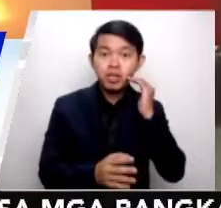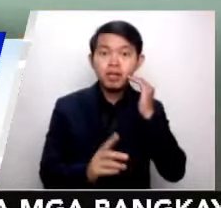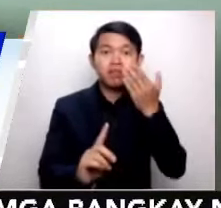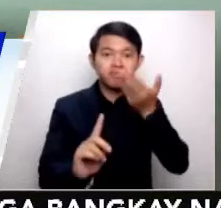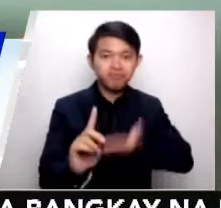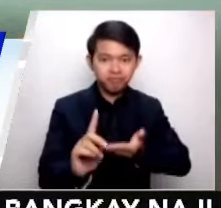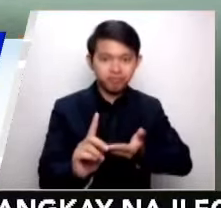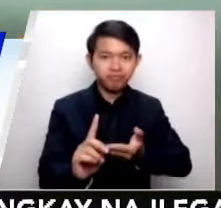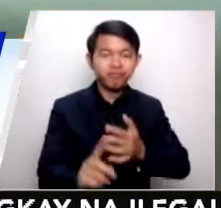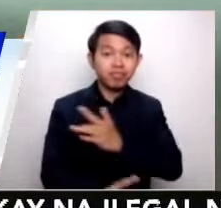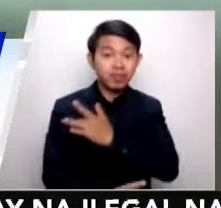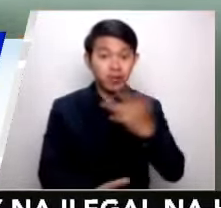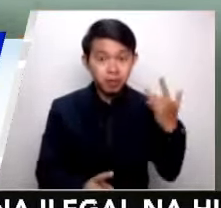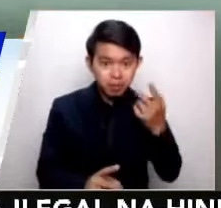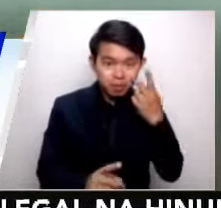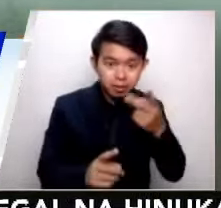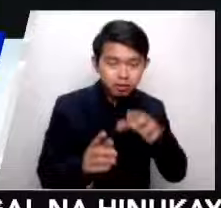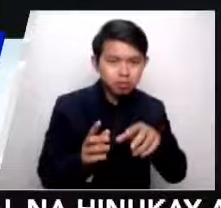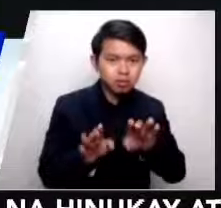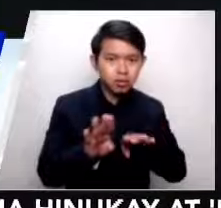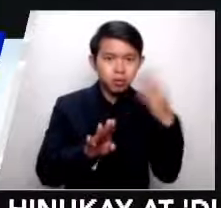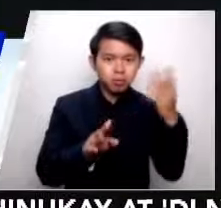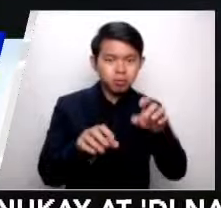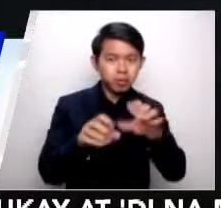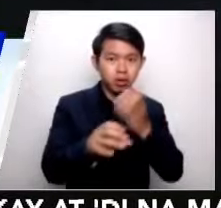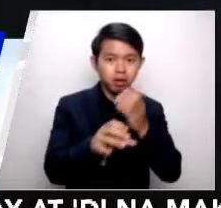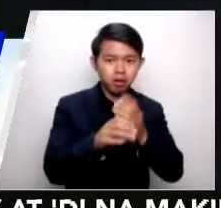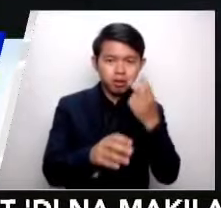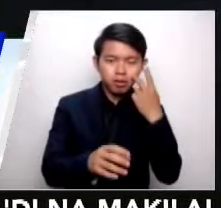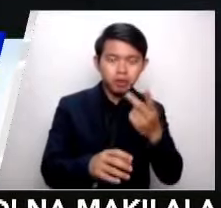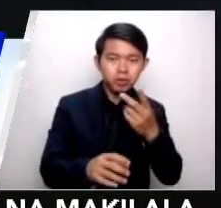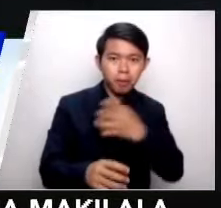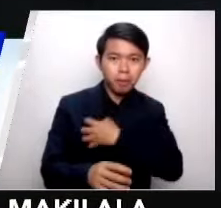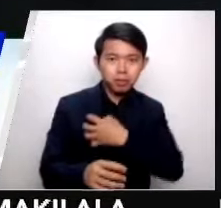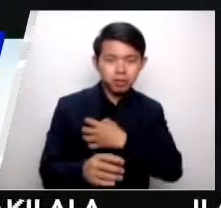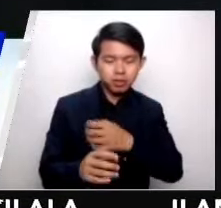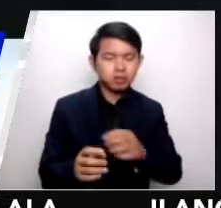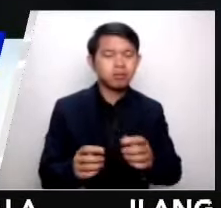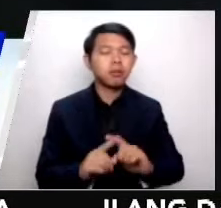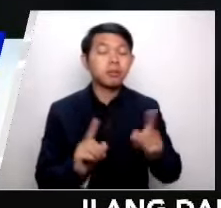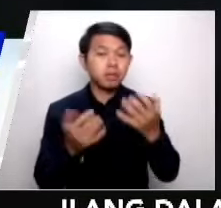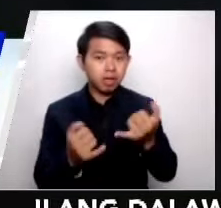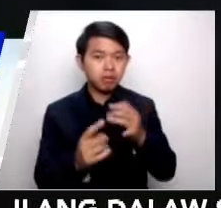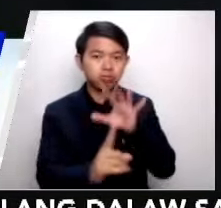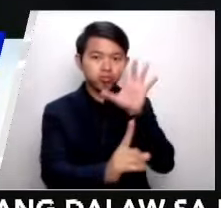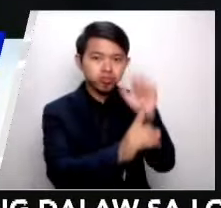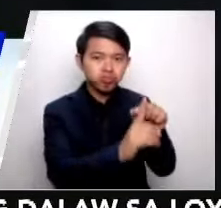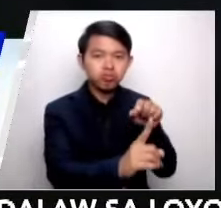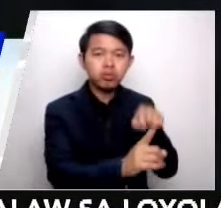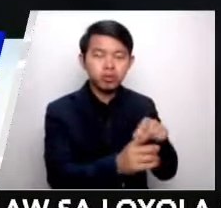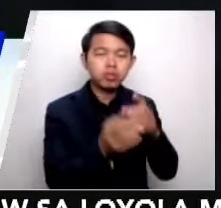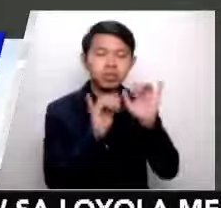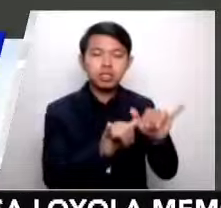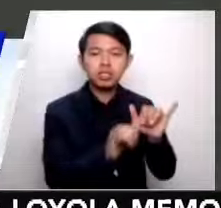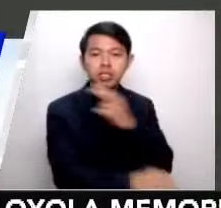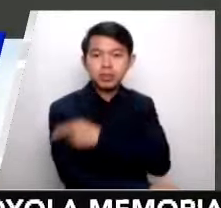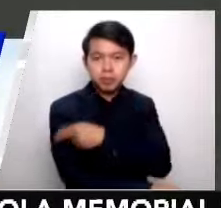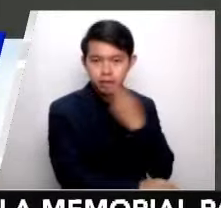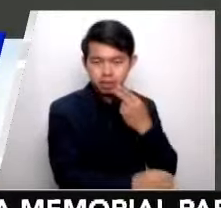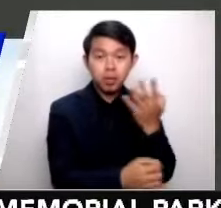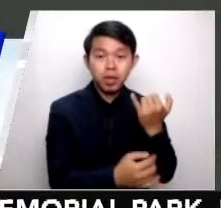ng lapitan ng mga otoridad. Naka-hospital arrest siya matapos magtamo ng second-degree burns. Sinisikap pa siyang kuna ng